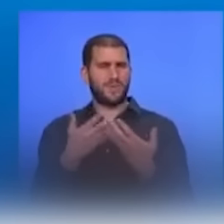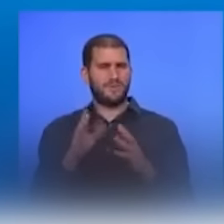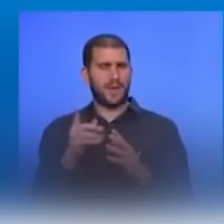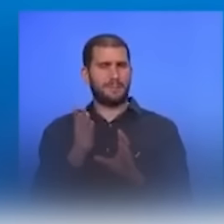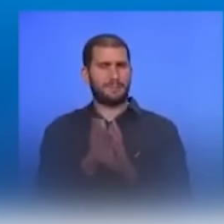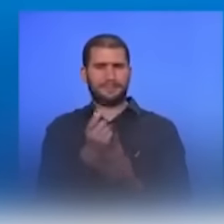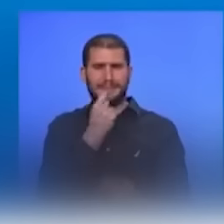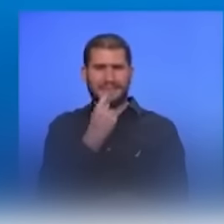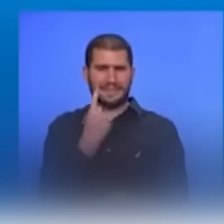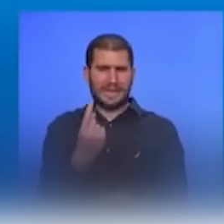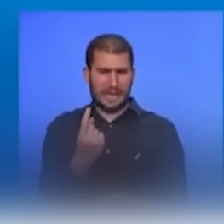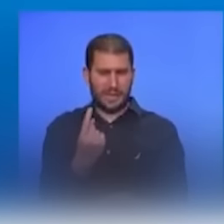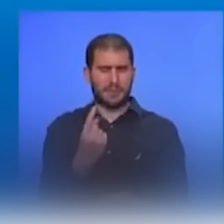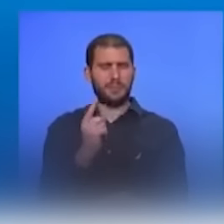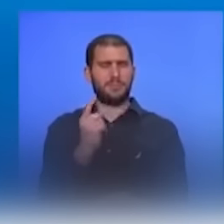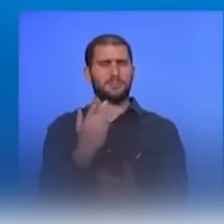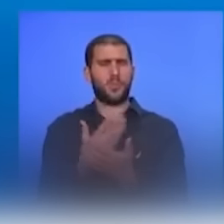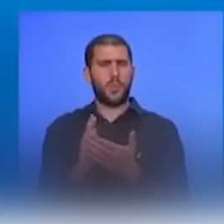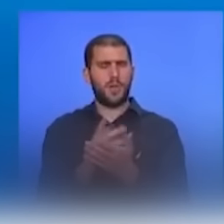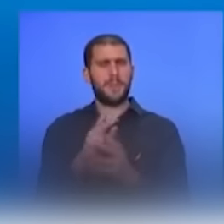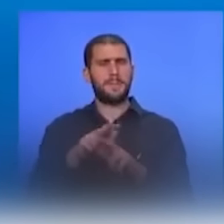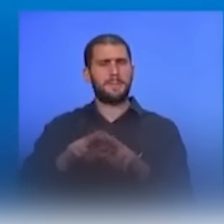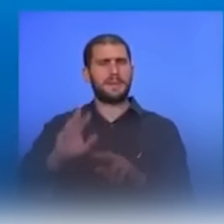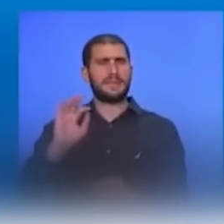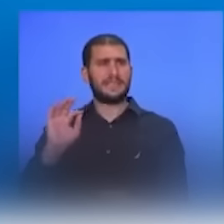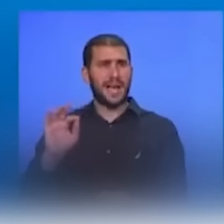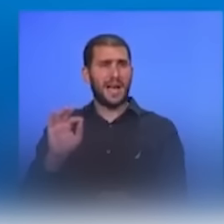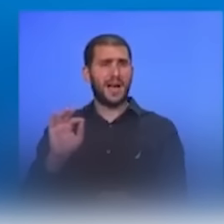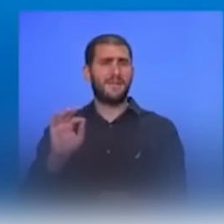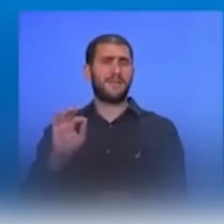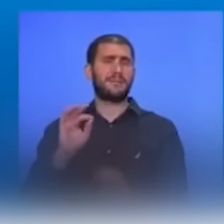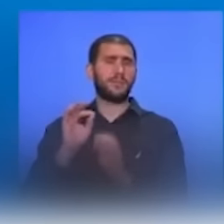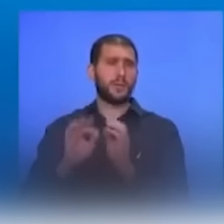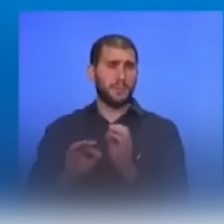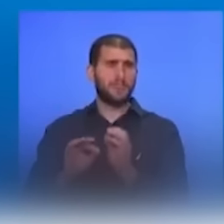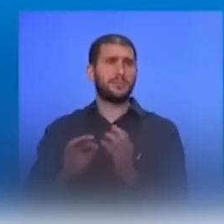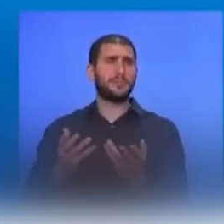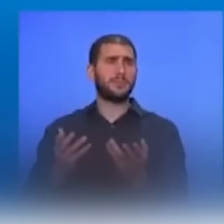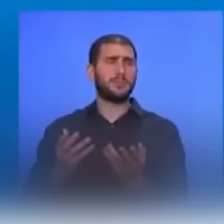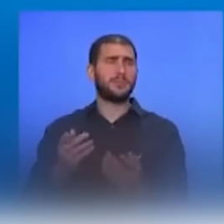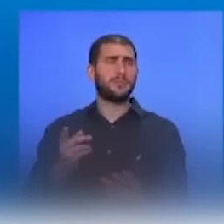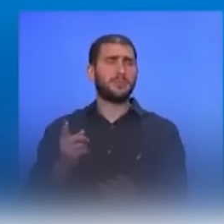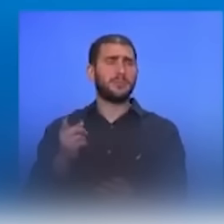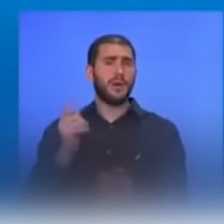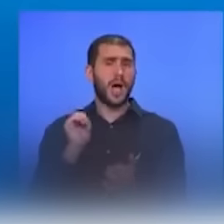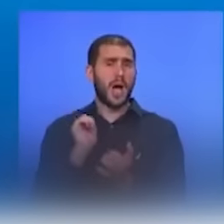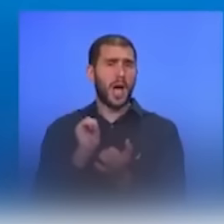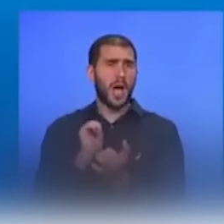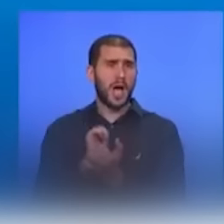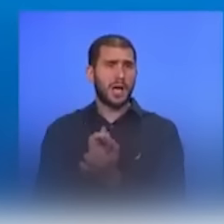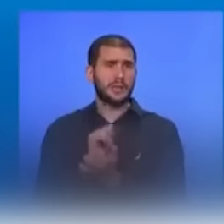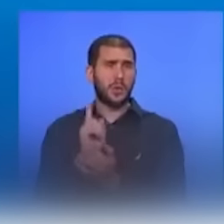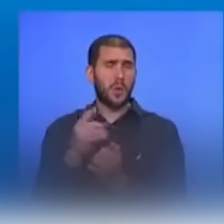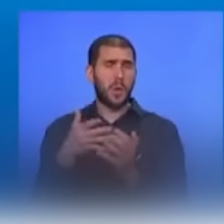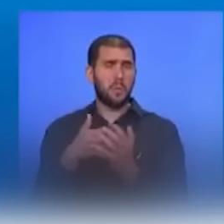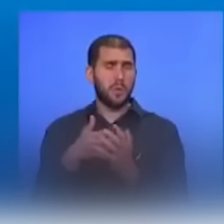פסיכיאטרי, ונקבע שמצבו במצב מסוים, אז לא שאסיר הוא בוחן פסיכולוגיה, אבל הוא